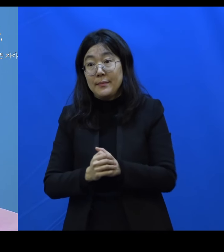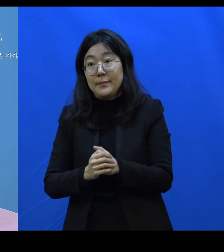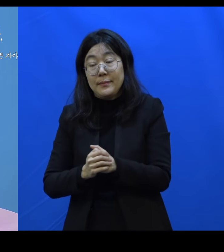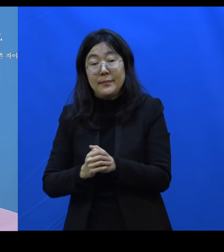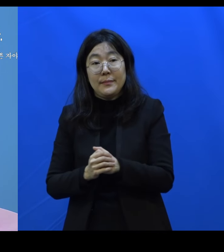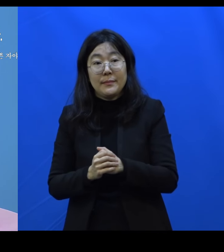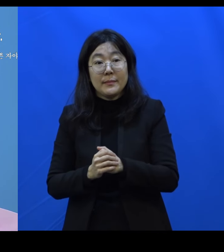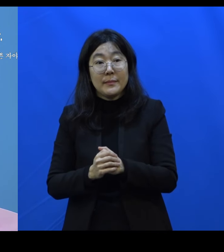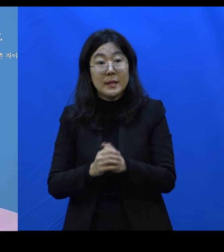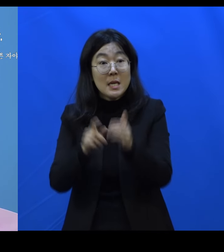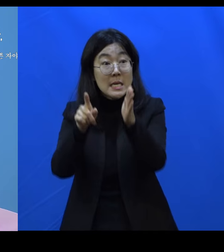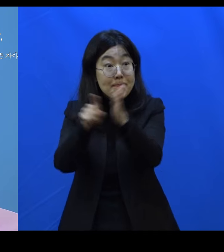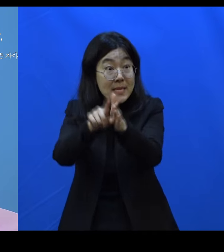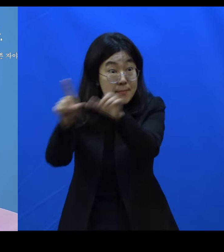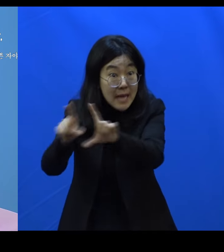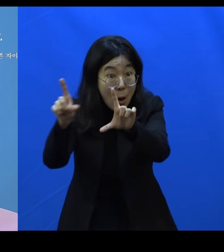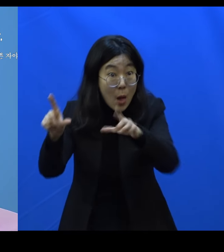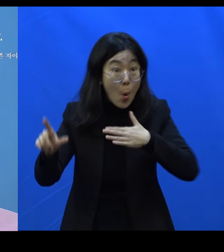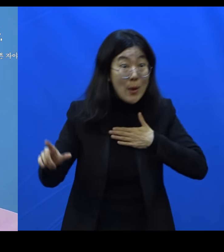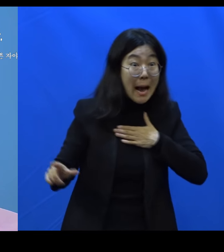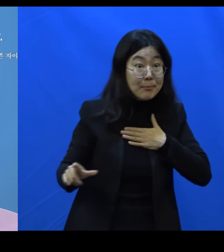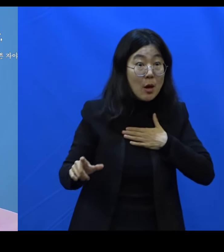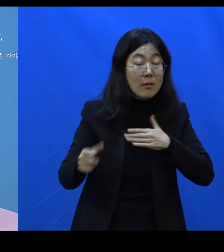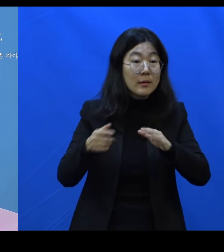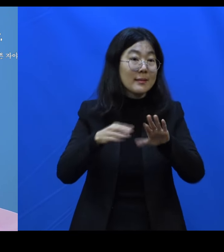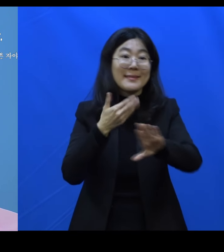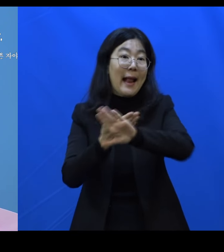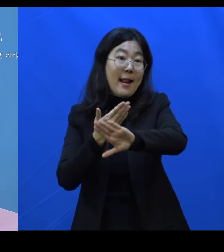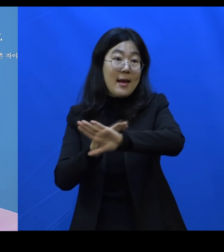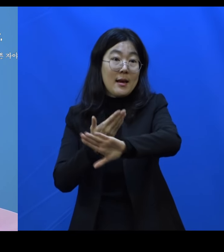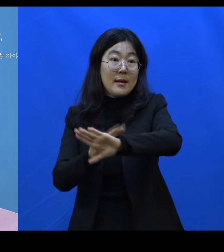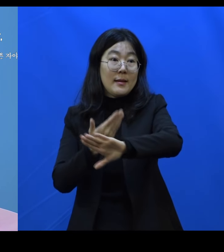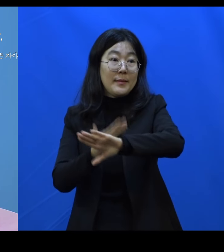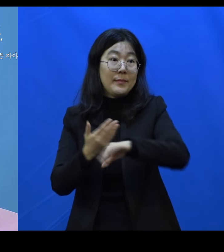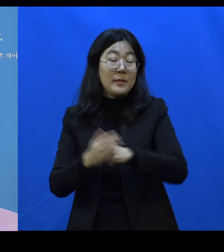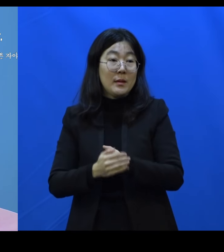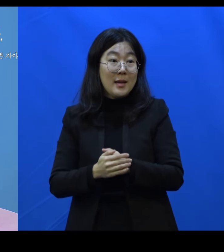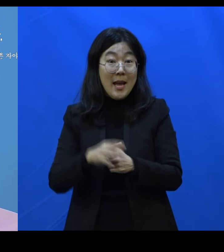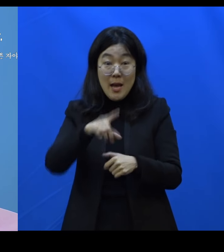자, 처음 사랑을 했을 때, 시작할 때는 감정이 불이 붙습니다.